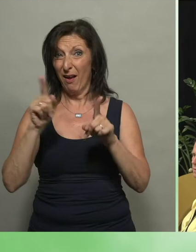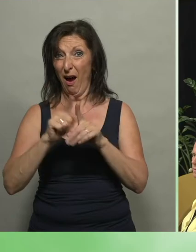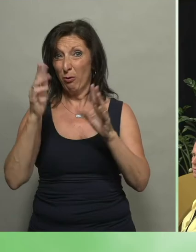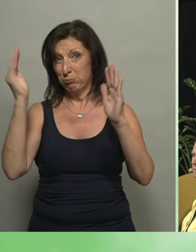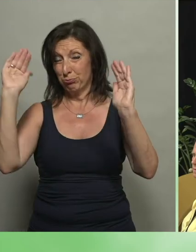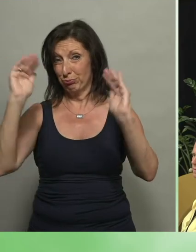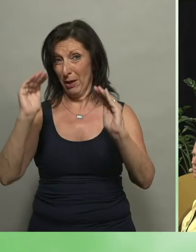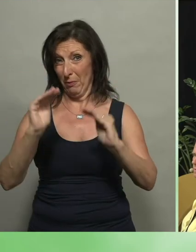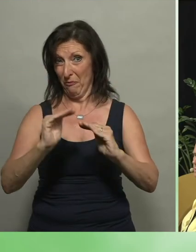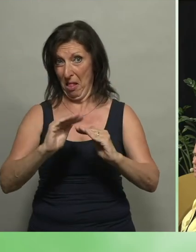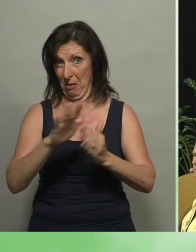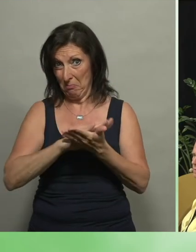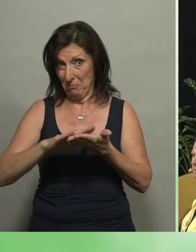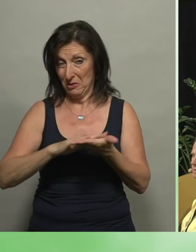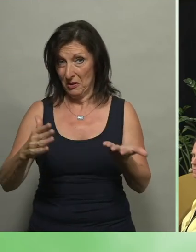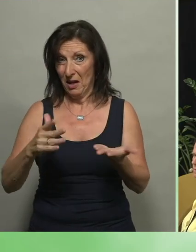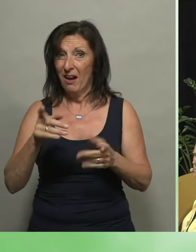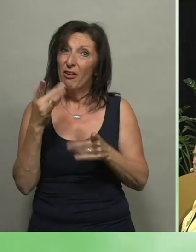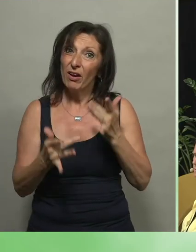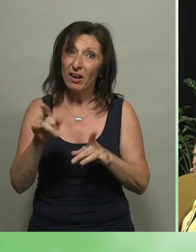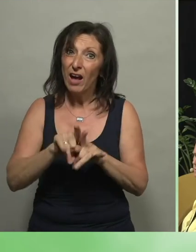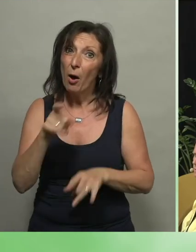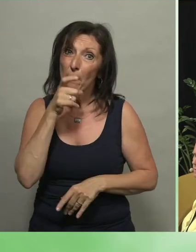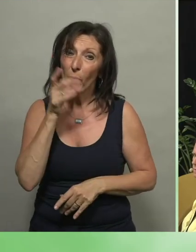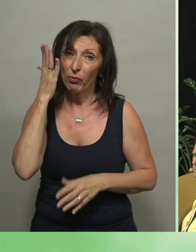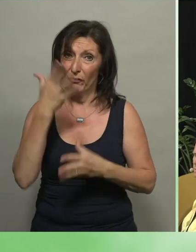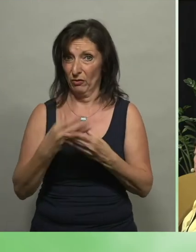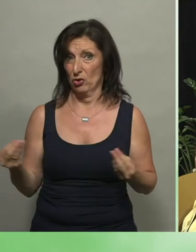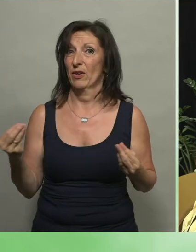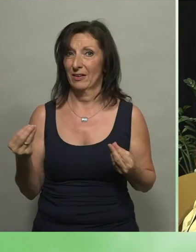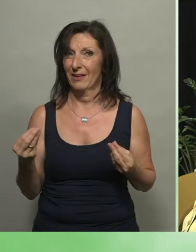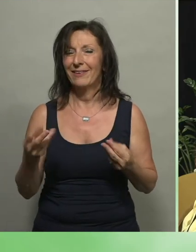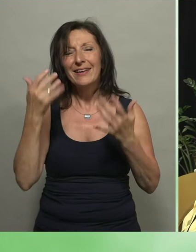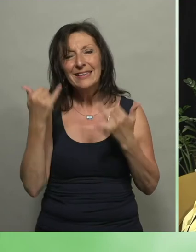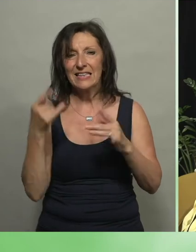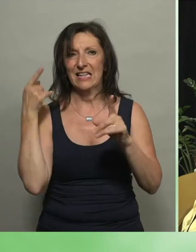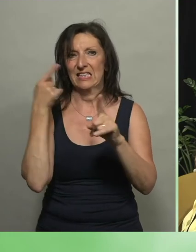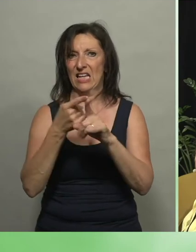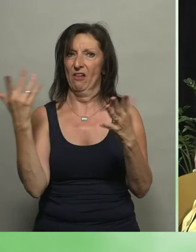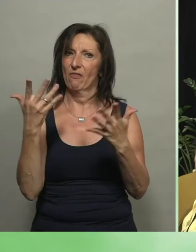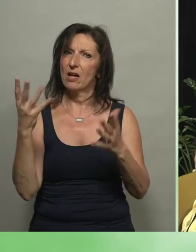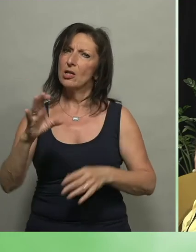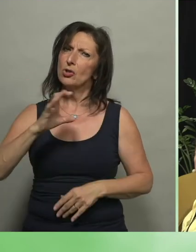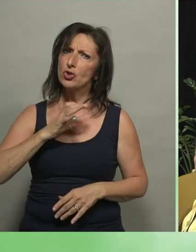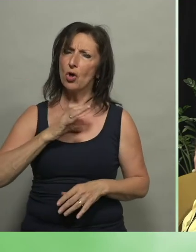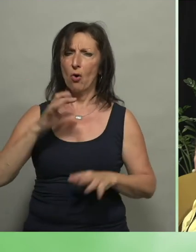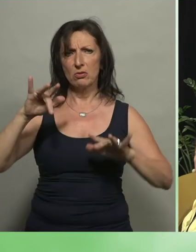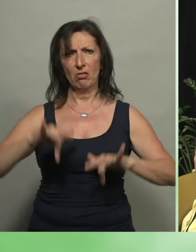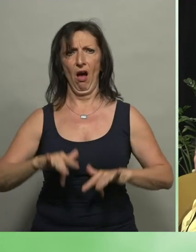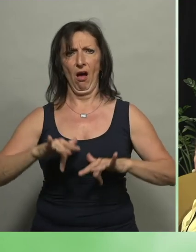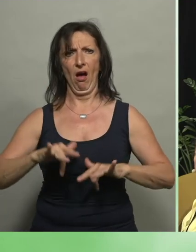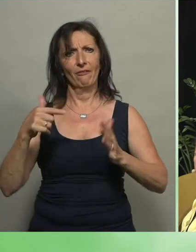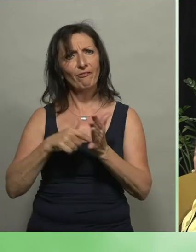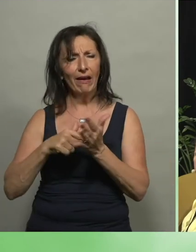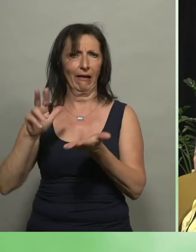auch Berufe möglicherweise verschwinden. Und es geht darum, die Chancen, die es gibt, aus dieser